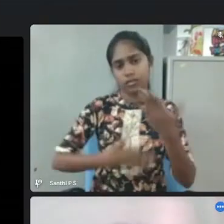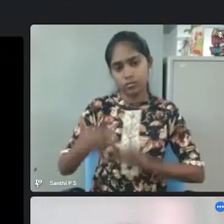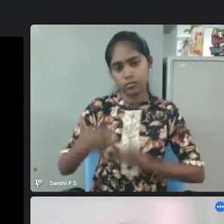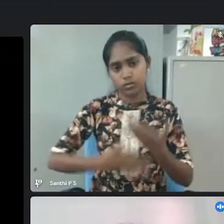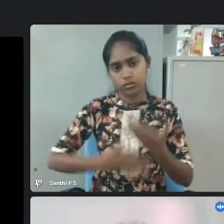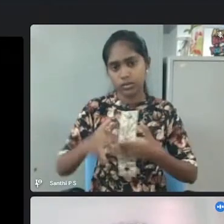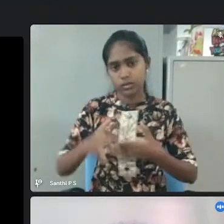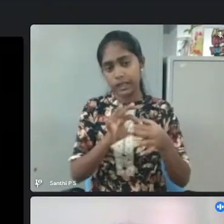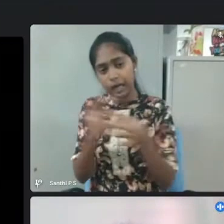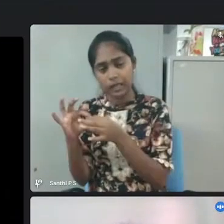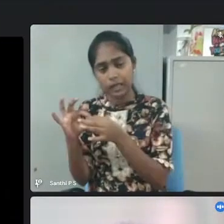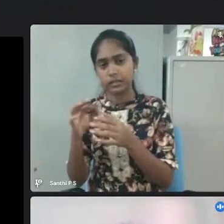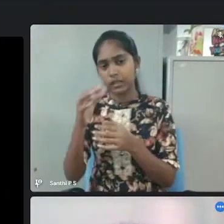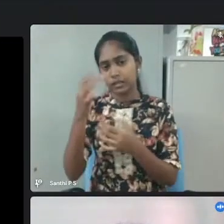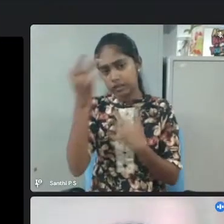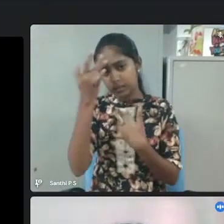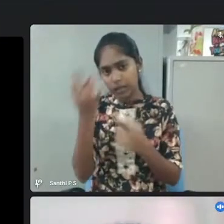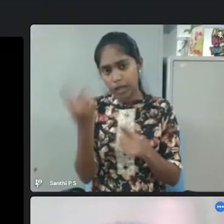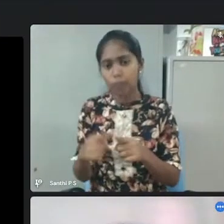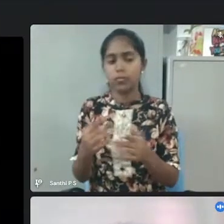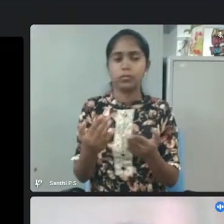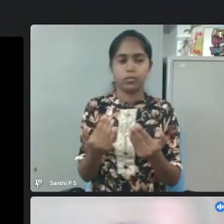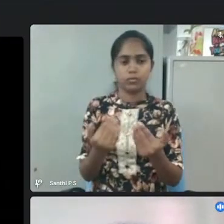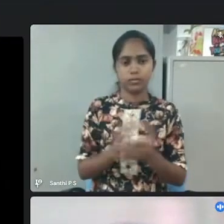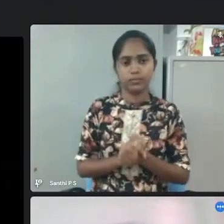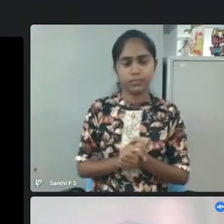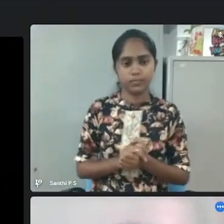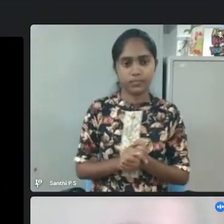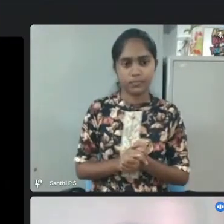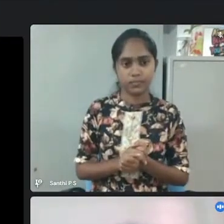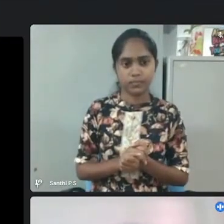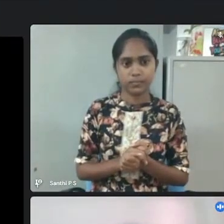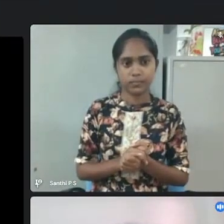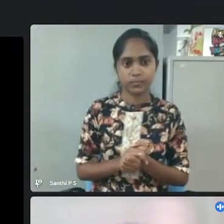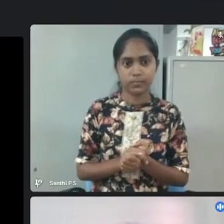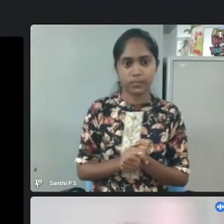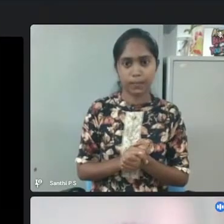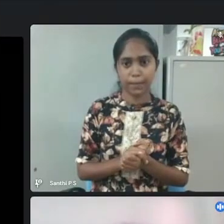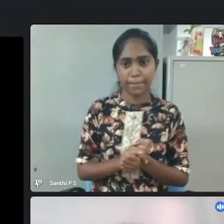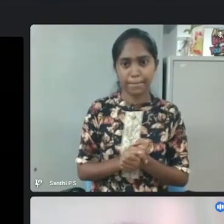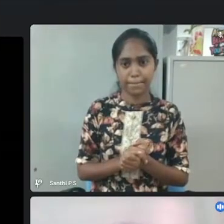തരത്തിലുള്ള കോംപ്ലിക്കേഷൻസിൽ ഉണ്ടാക്കാൻ സാധ്യതയുണ്ട്.